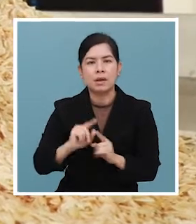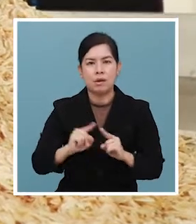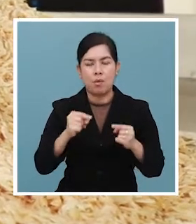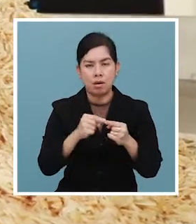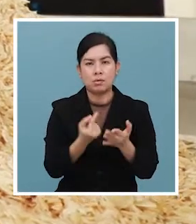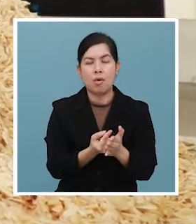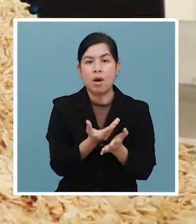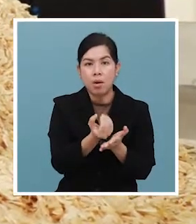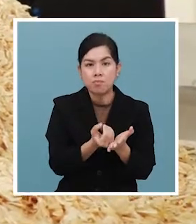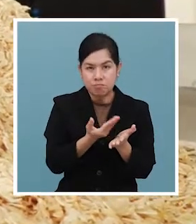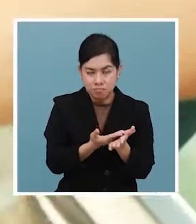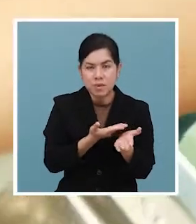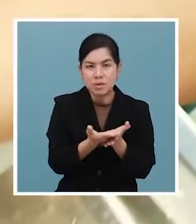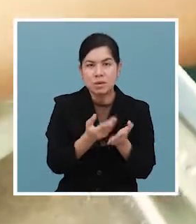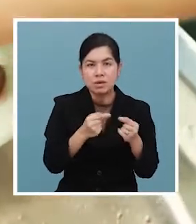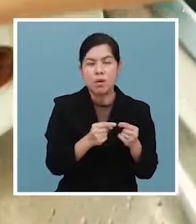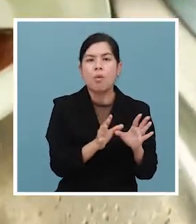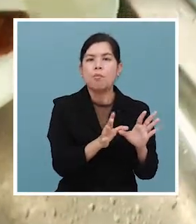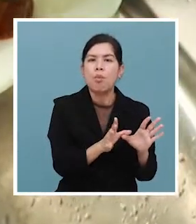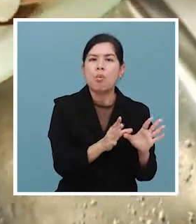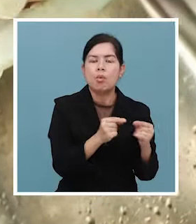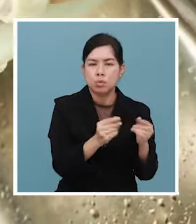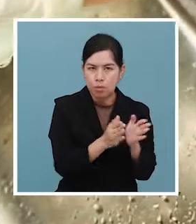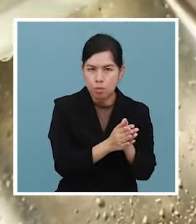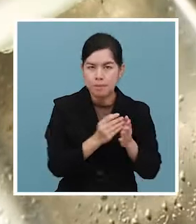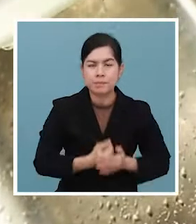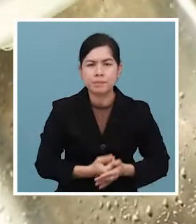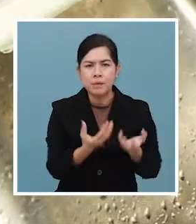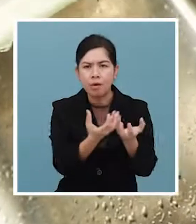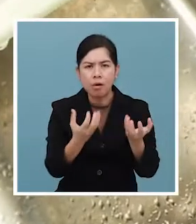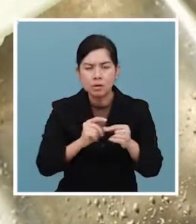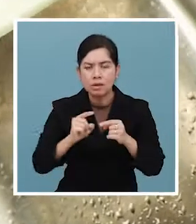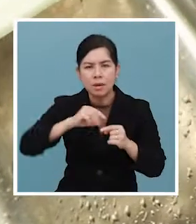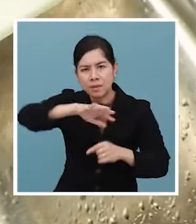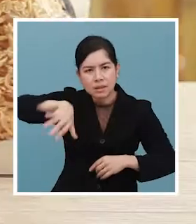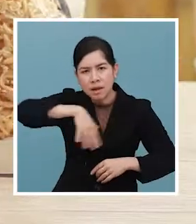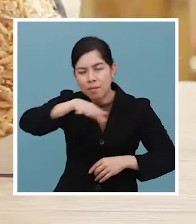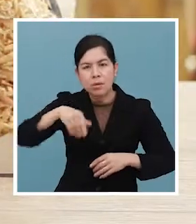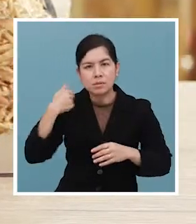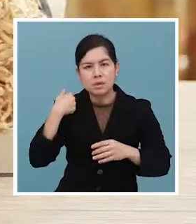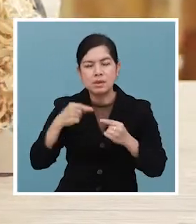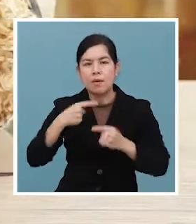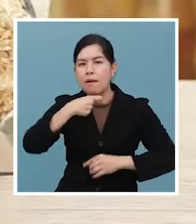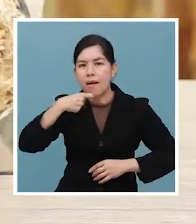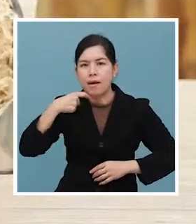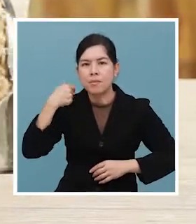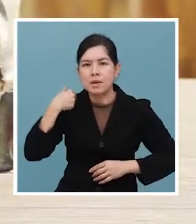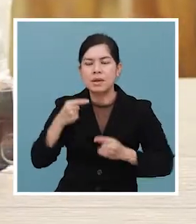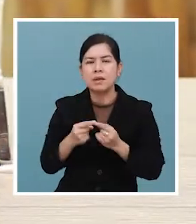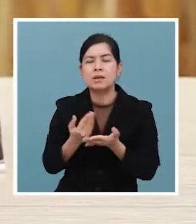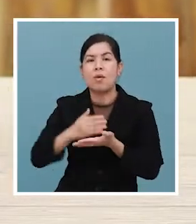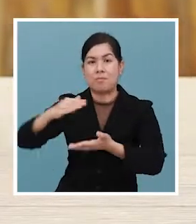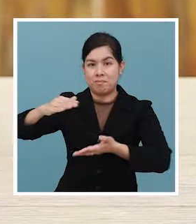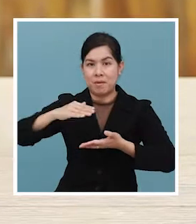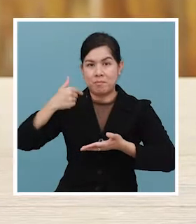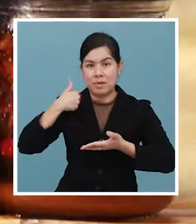ทำกุ้งแห้งแล้วก็รับซื้อรับนะคะปูเราก็รับฮะซึ่งนะคะมีอาหารปลาหมึกมีอะไรอาหารทะเลแห้งทุกอย่างเรารับซื้อ